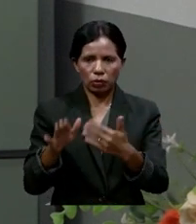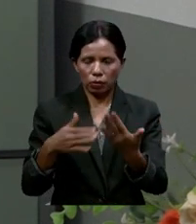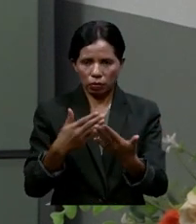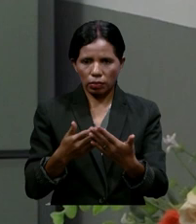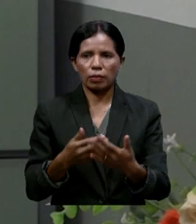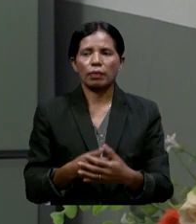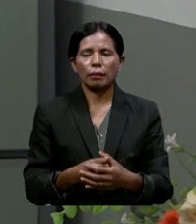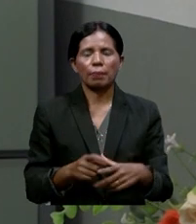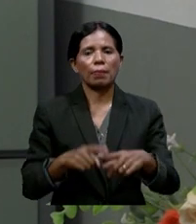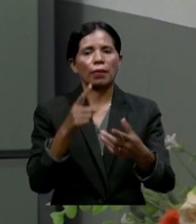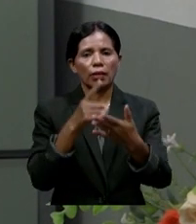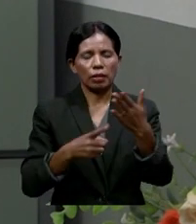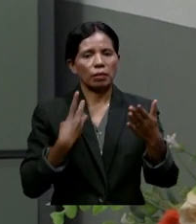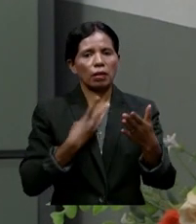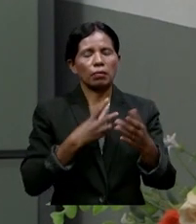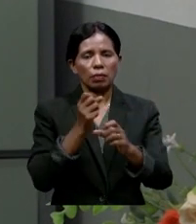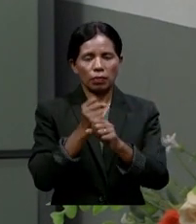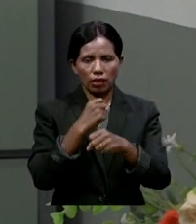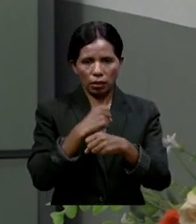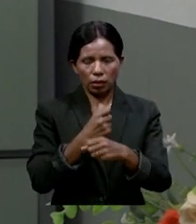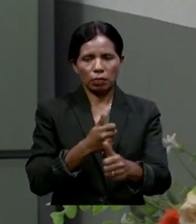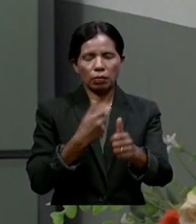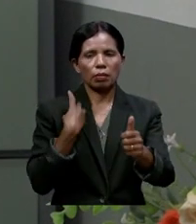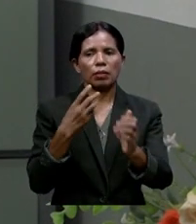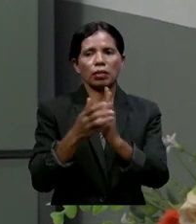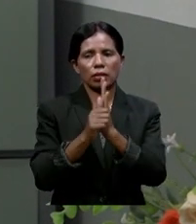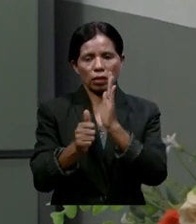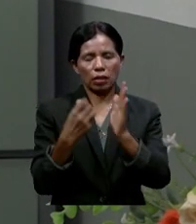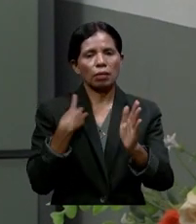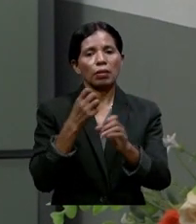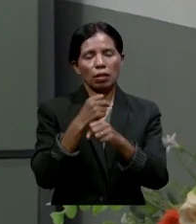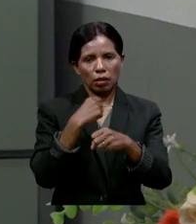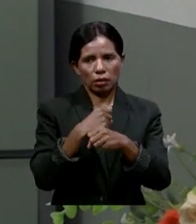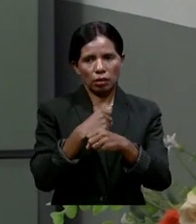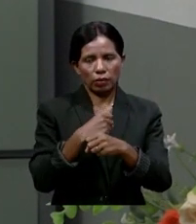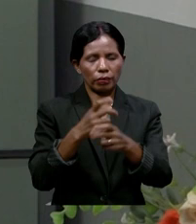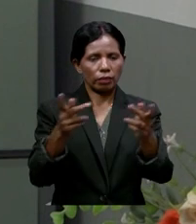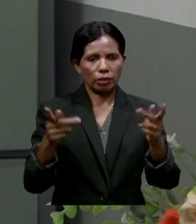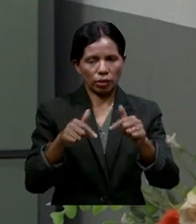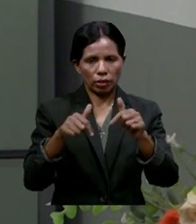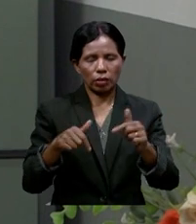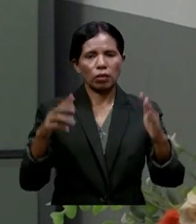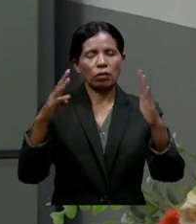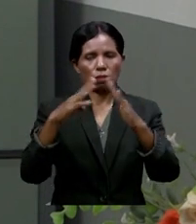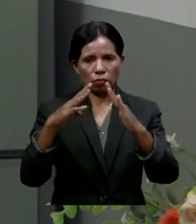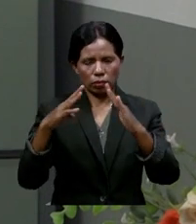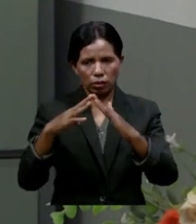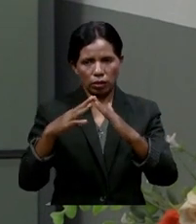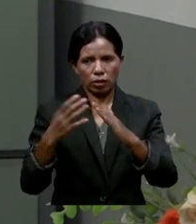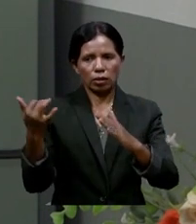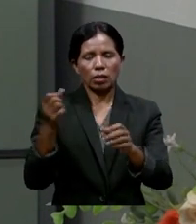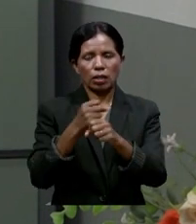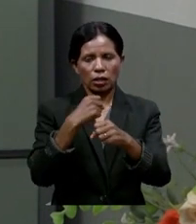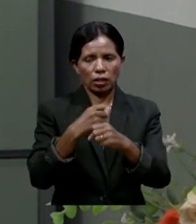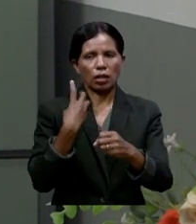be saya dah makan beli halo ami tuir ami kapasitas dia ami halo kan jadi patin hirane umani be mak poin dadau sira bebaskan